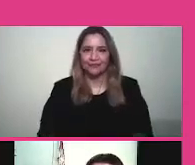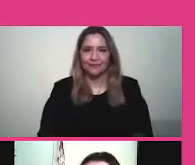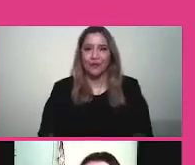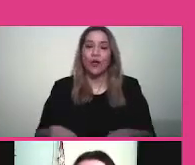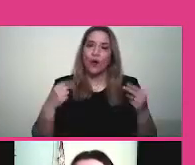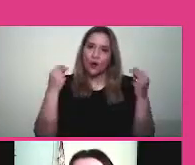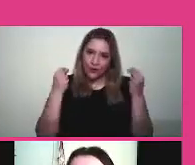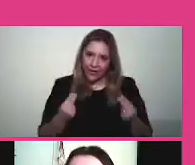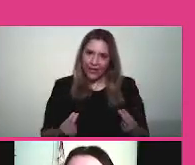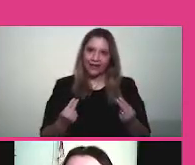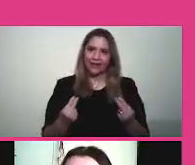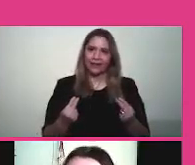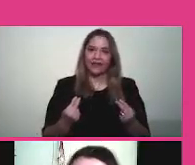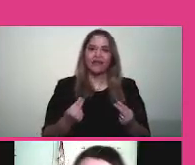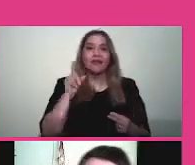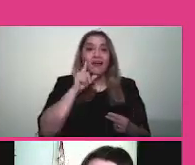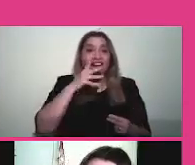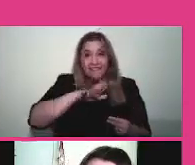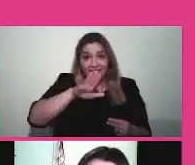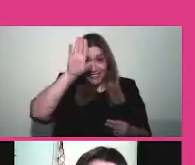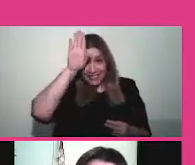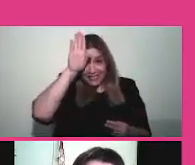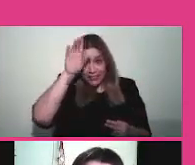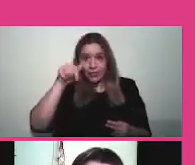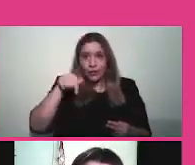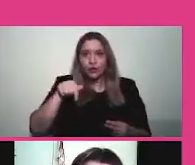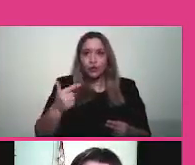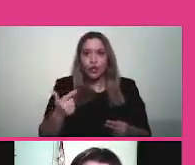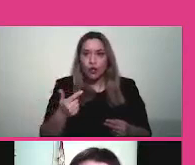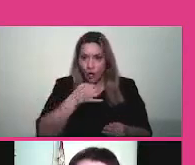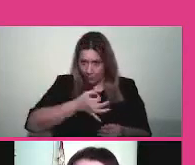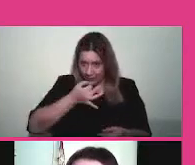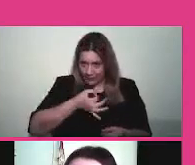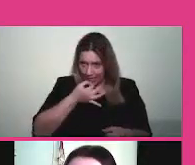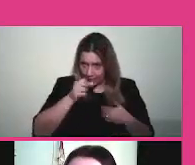Ωραία. Βασιλική, θες να περάσουμε στους ομιλητές?